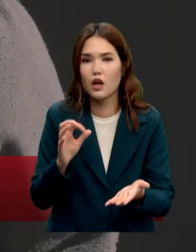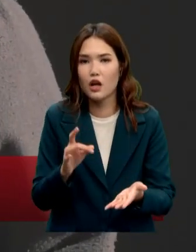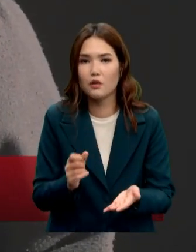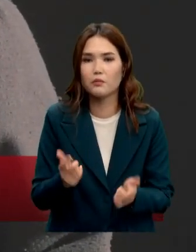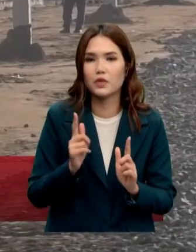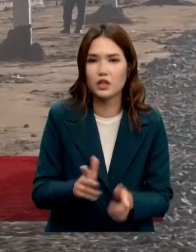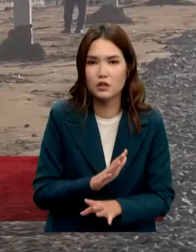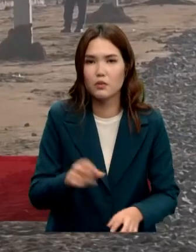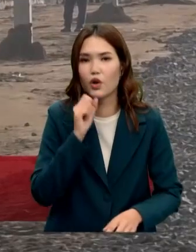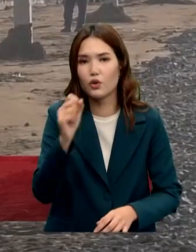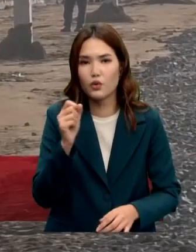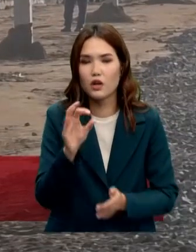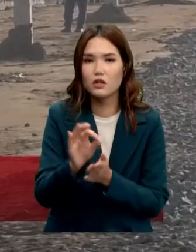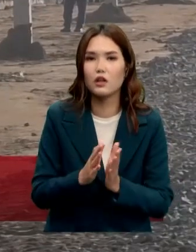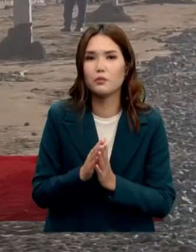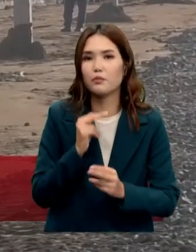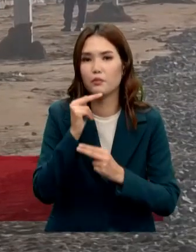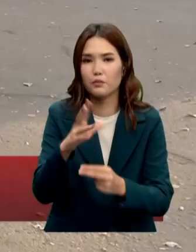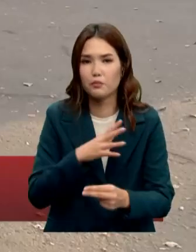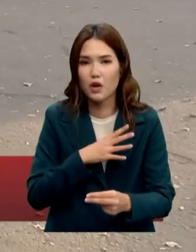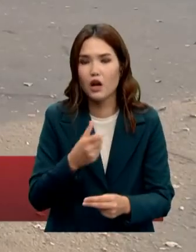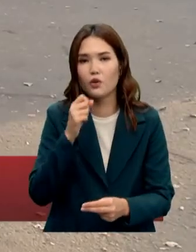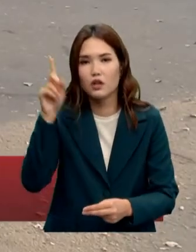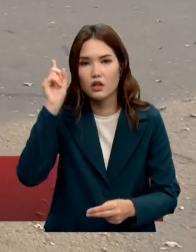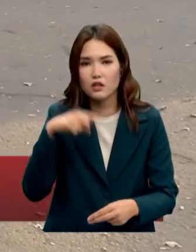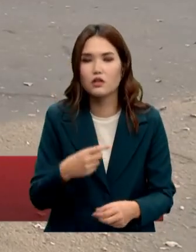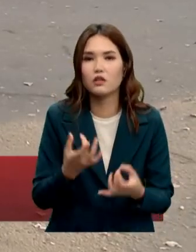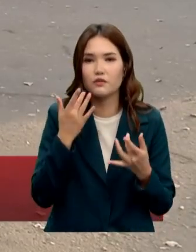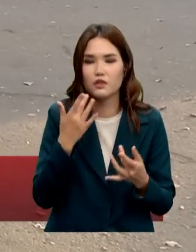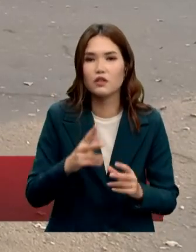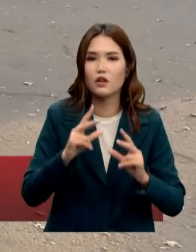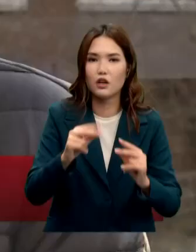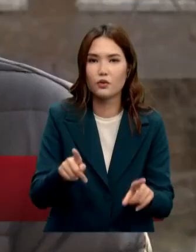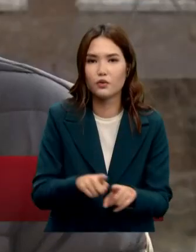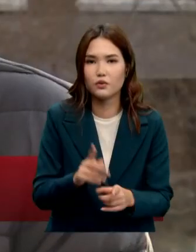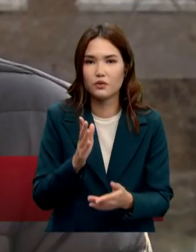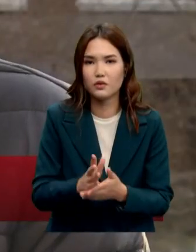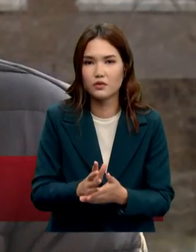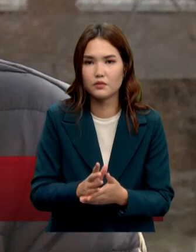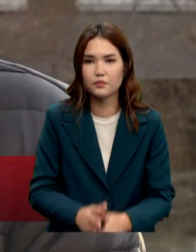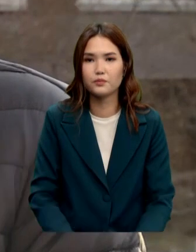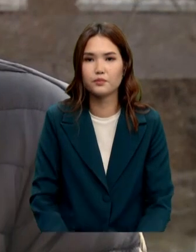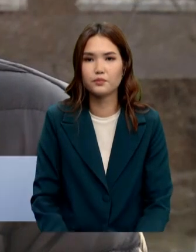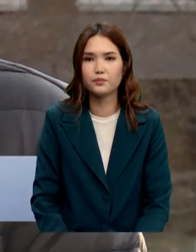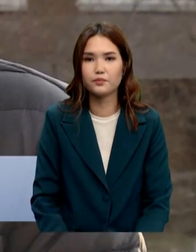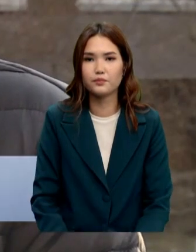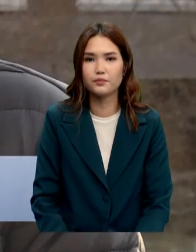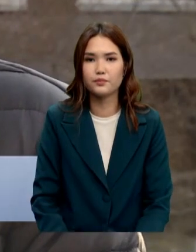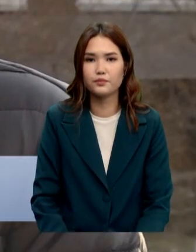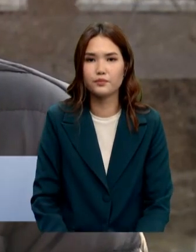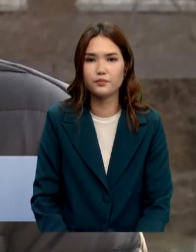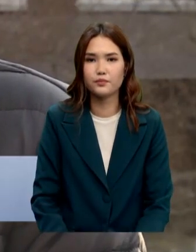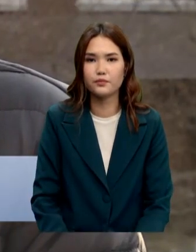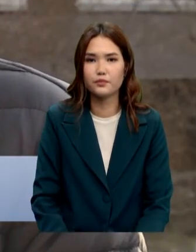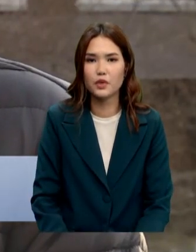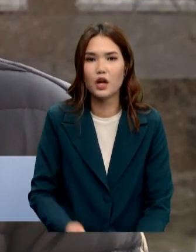соң журналистерден жәрдем сұрады. Ал жергілікті билік әдеттегі уәделерінен танар емес. Мы провели работы по сетям теплоснабжения по